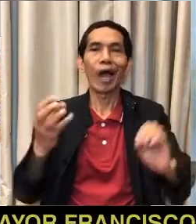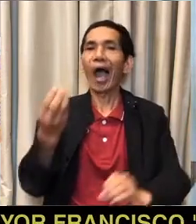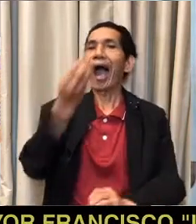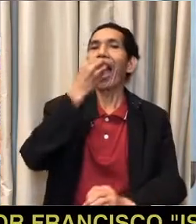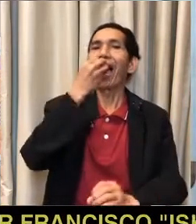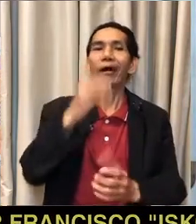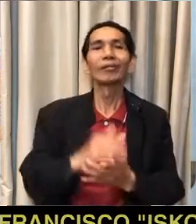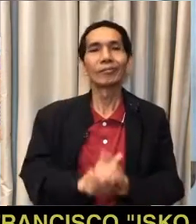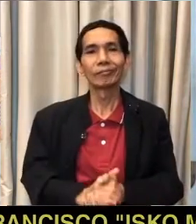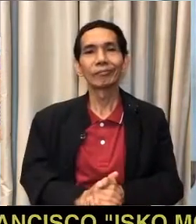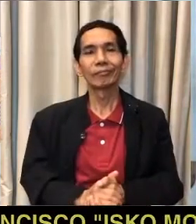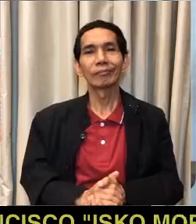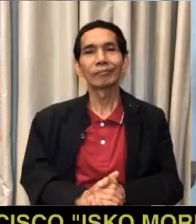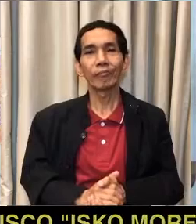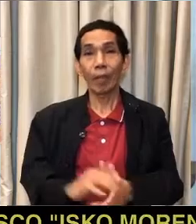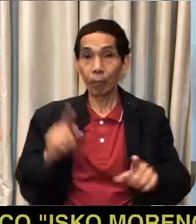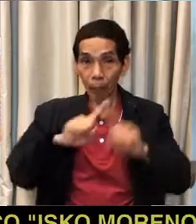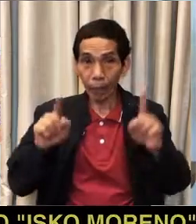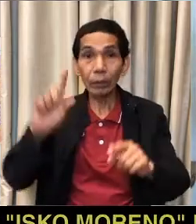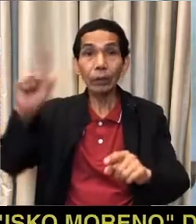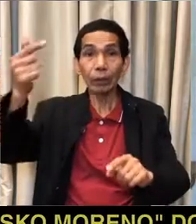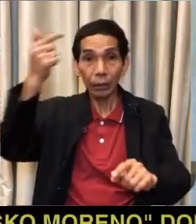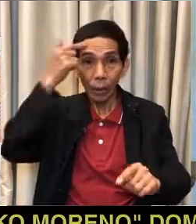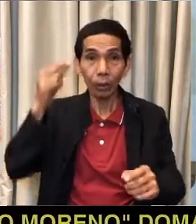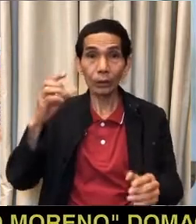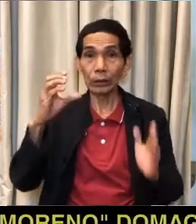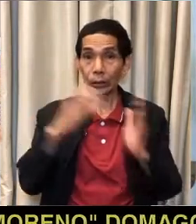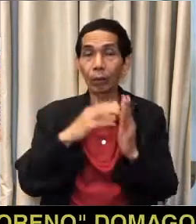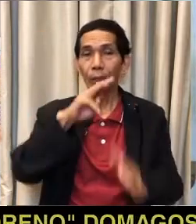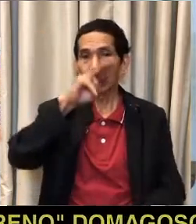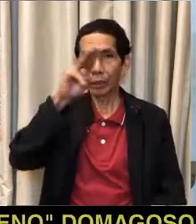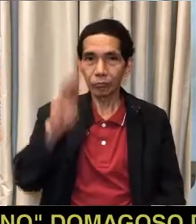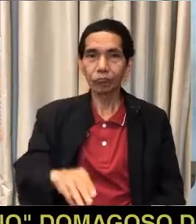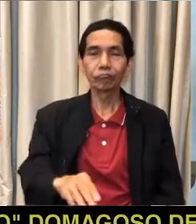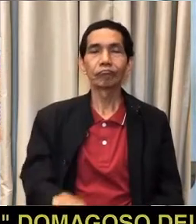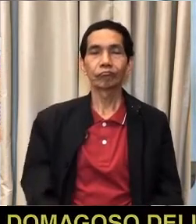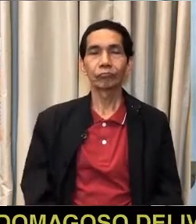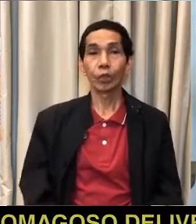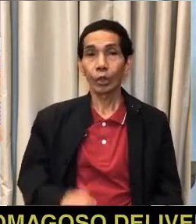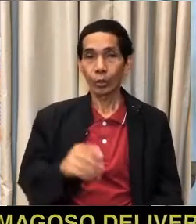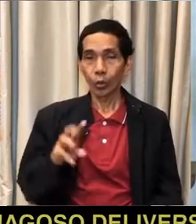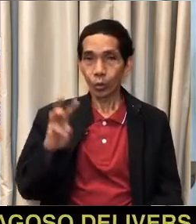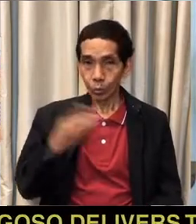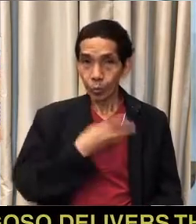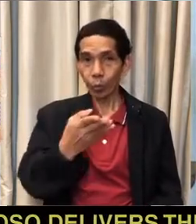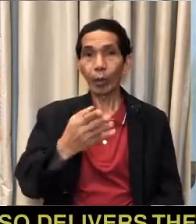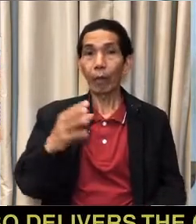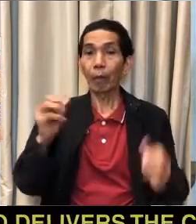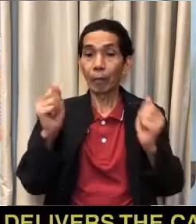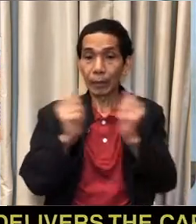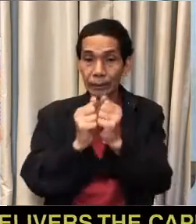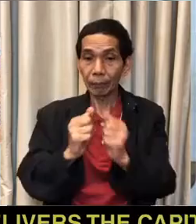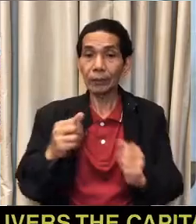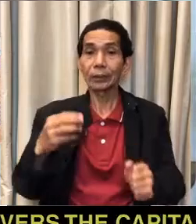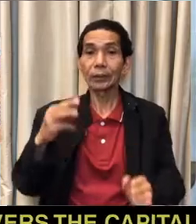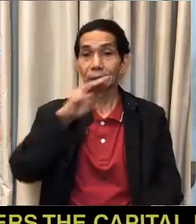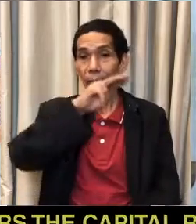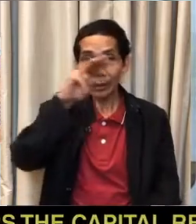Nga. Oh. Eh, pero ang gobyerno ng Maynila, oh, kayo naman ay napapabilang sa